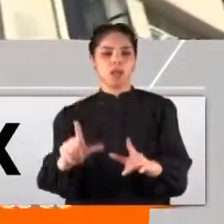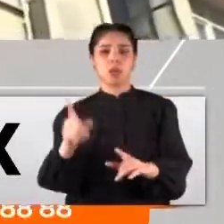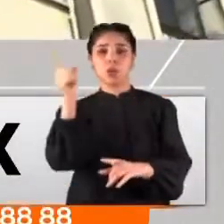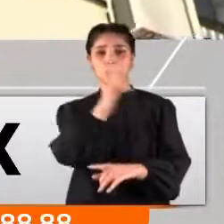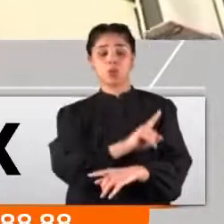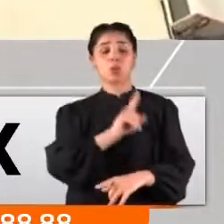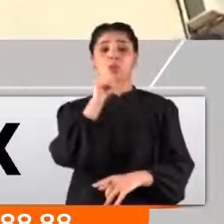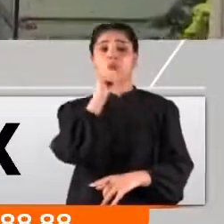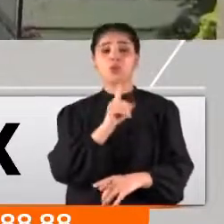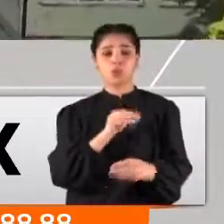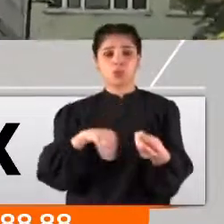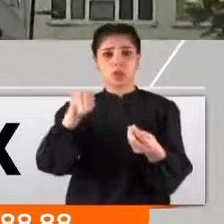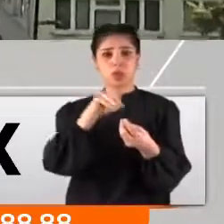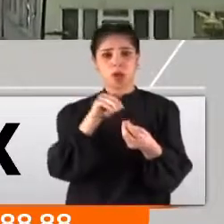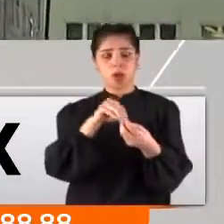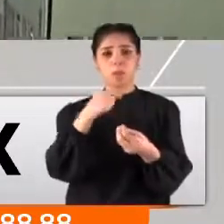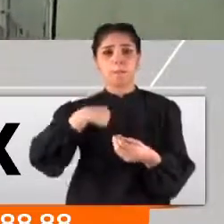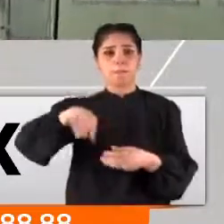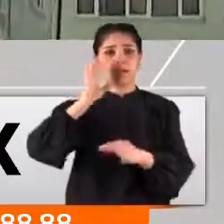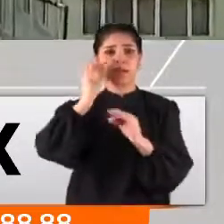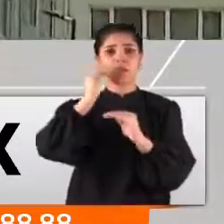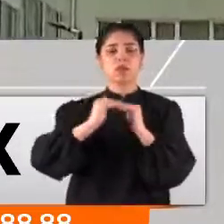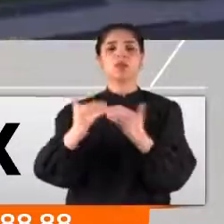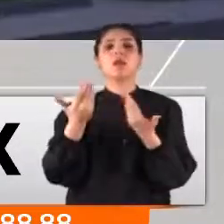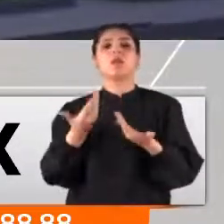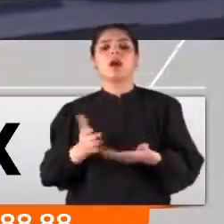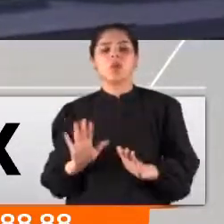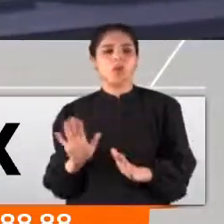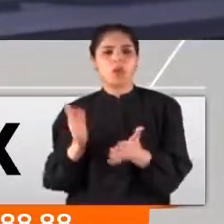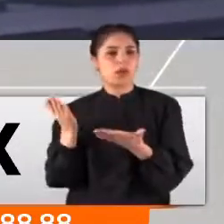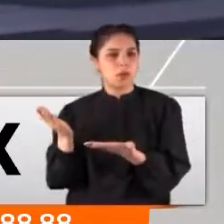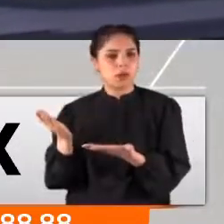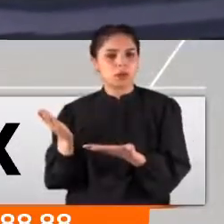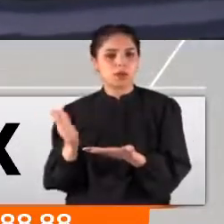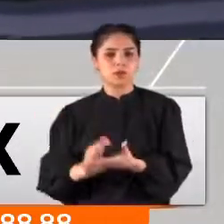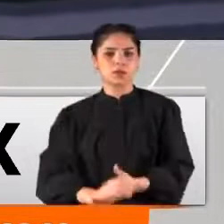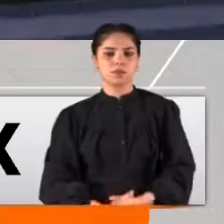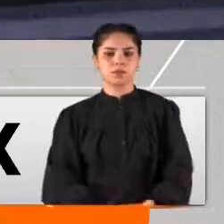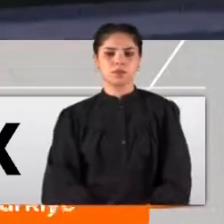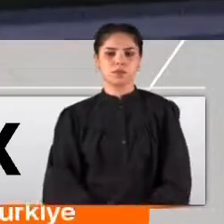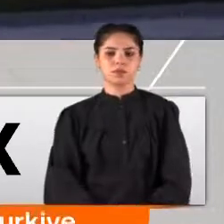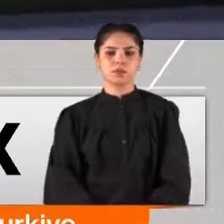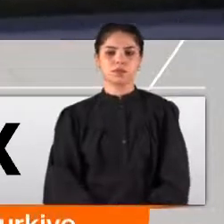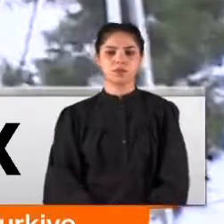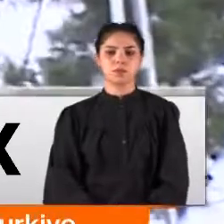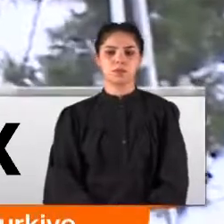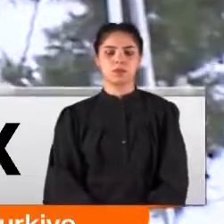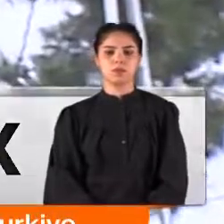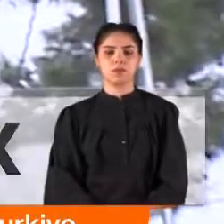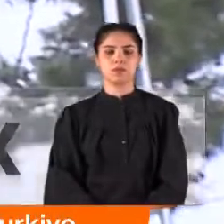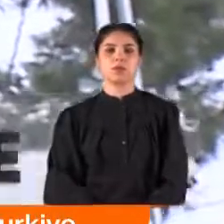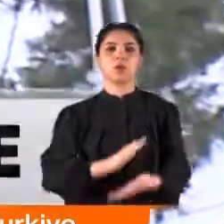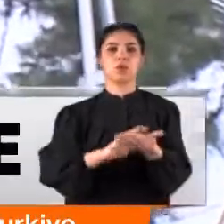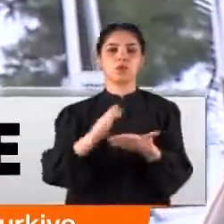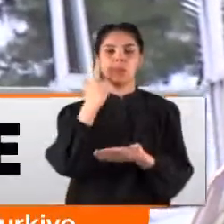%100'ün üzerinde artışları bizim insanımız taşıyamaz. İsterse çık, isterse kal. Ben bunu duyduk yani.